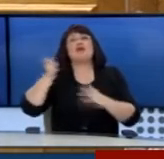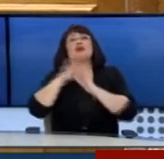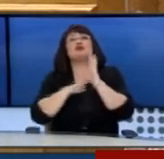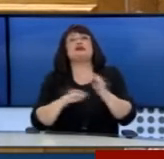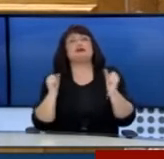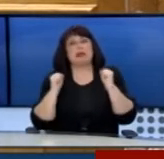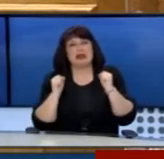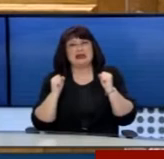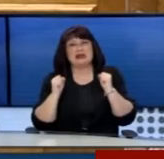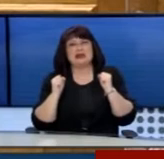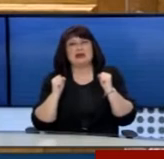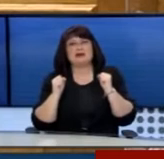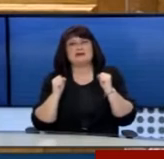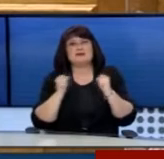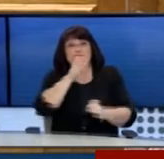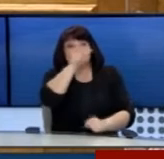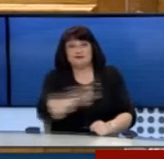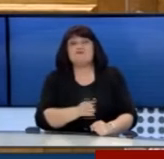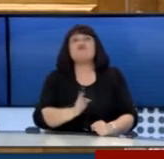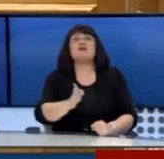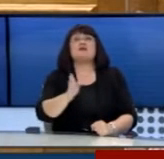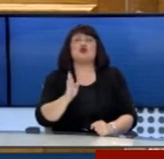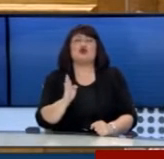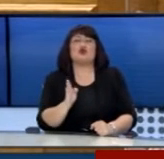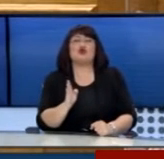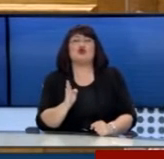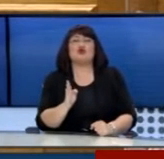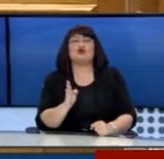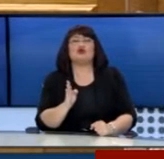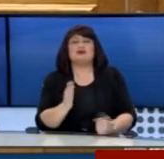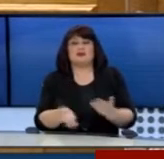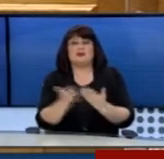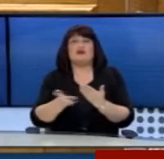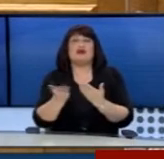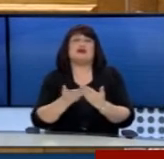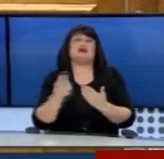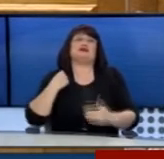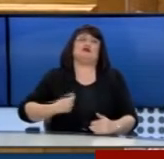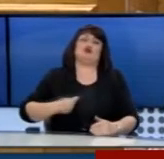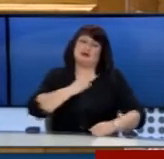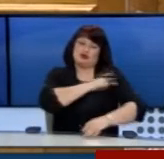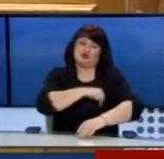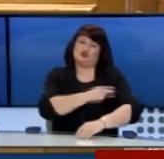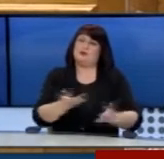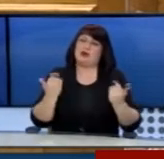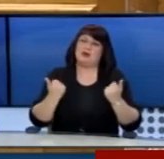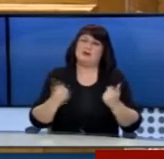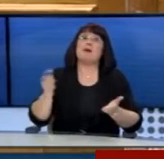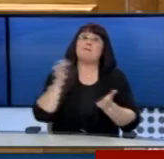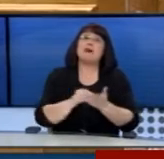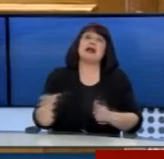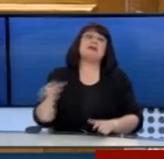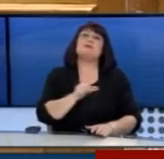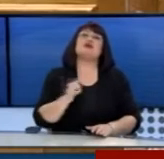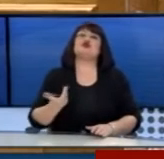Συστήματος Υγείας, εσείς δεν προχωρήσατε σε καμία ενίσχυση των δημόσιων νοσοκομείων, παρά μονάχα επαναφέρετε